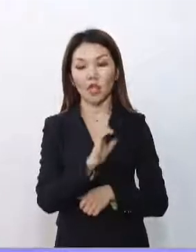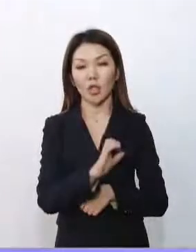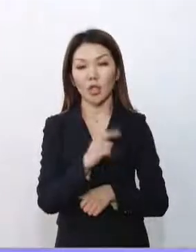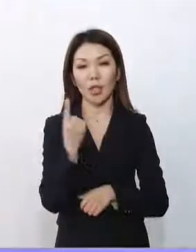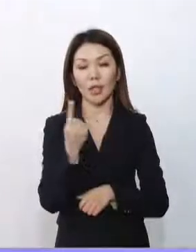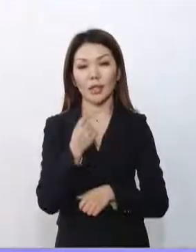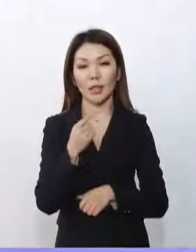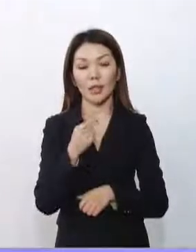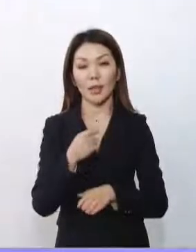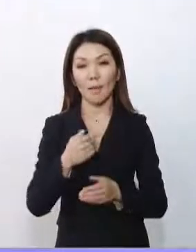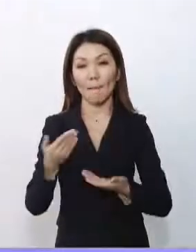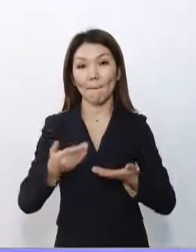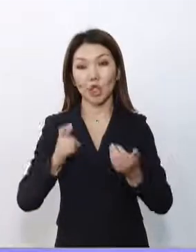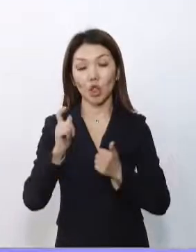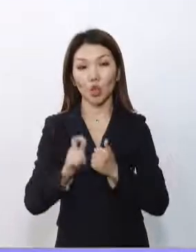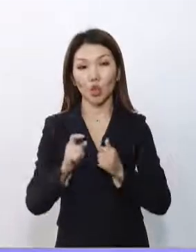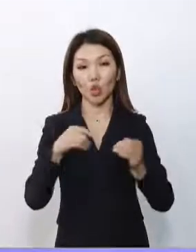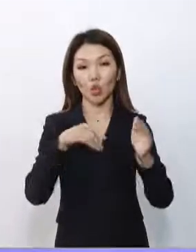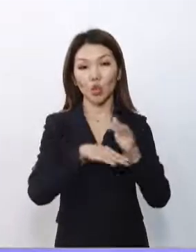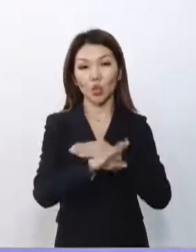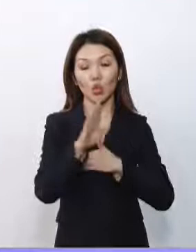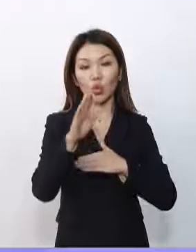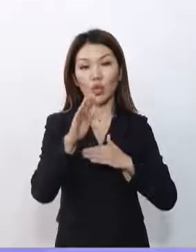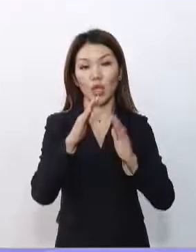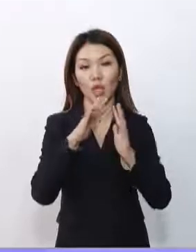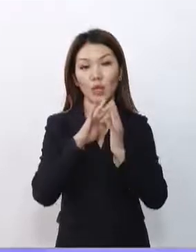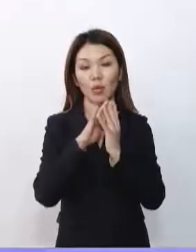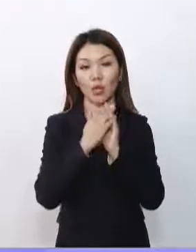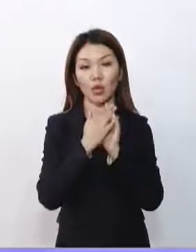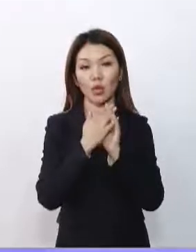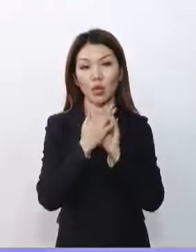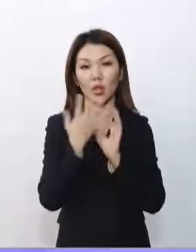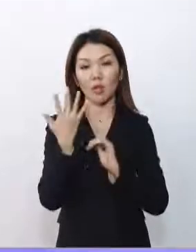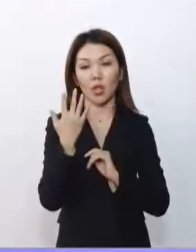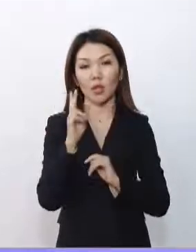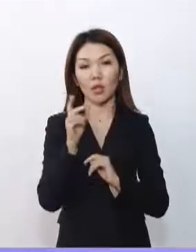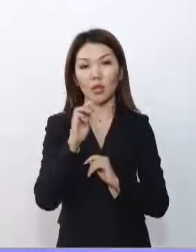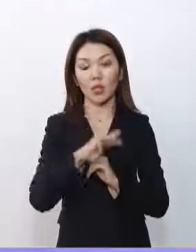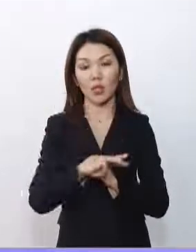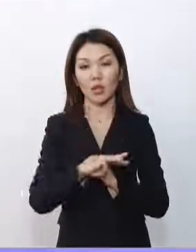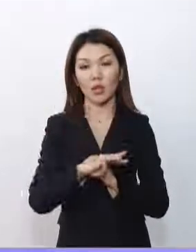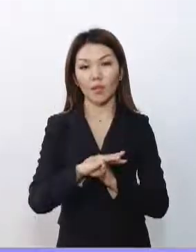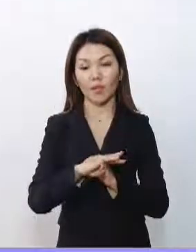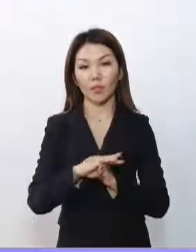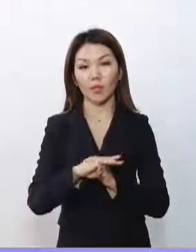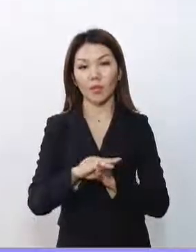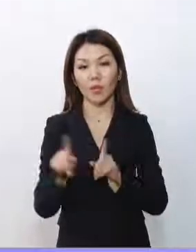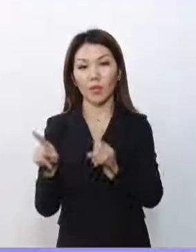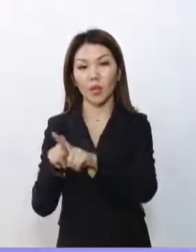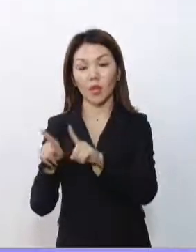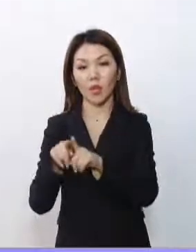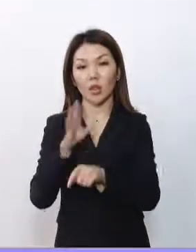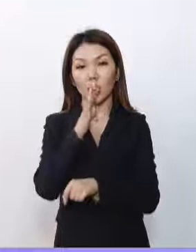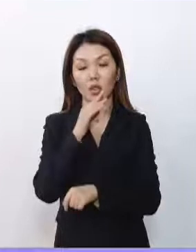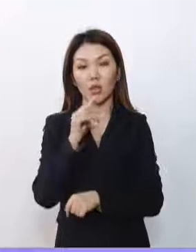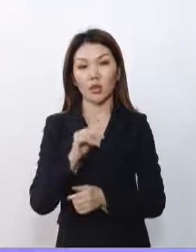пешеход удалился от поселка на 5 километров за этот же час